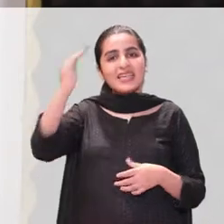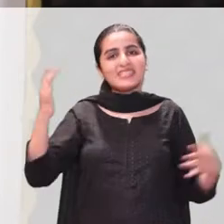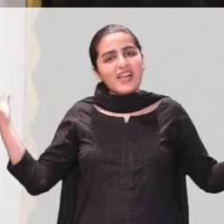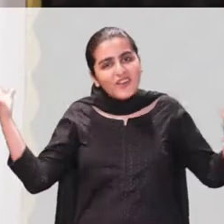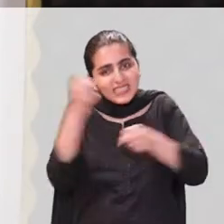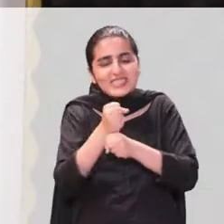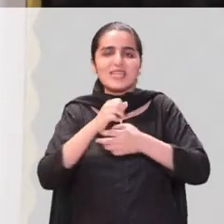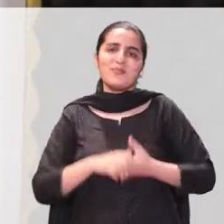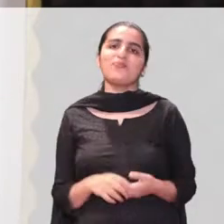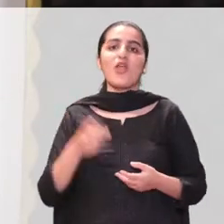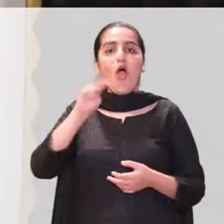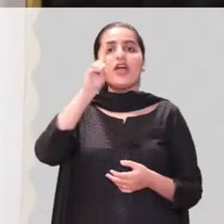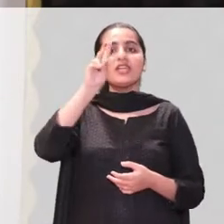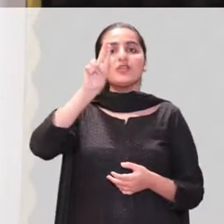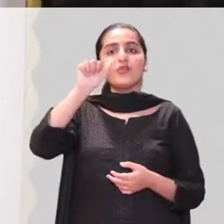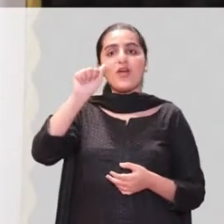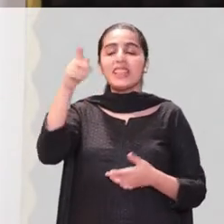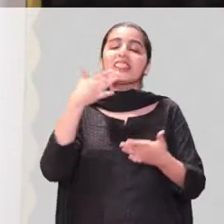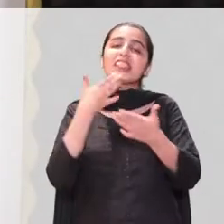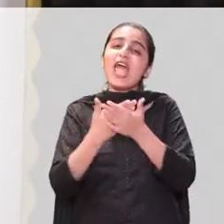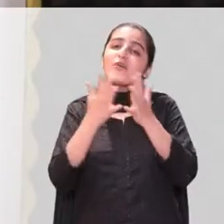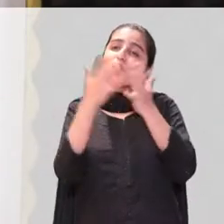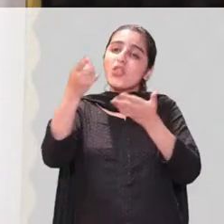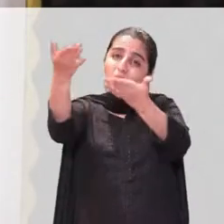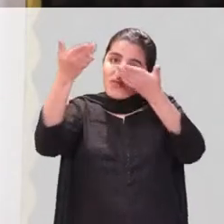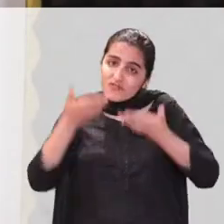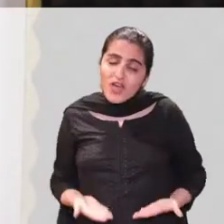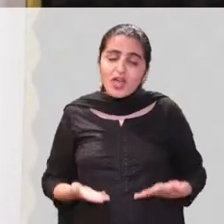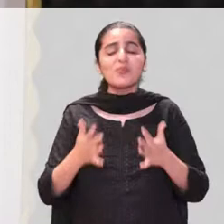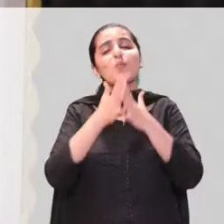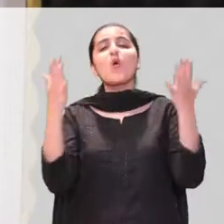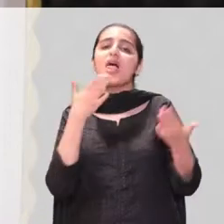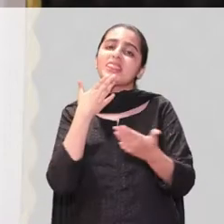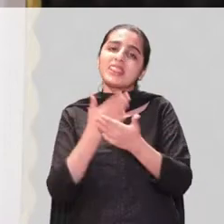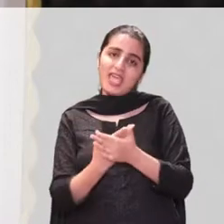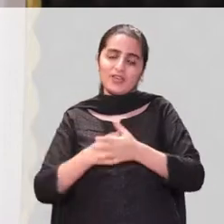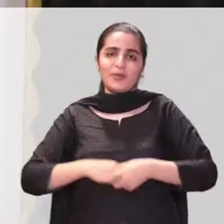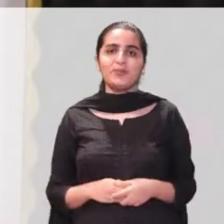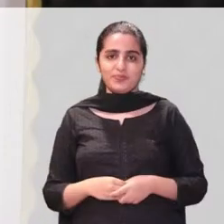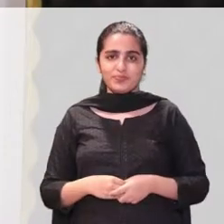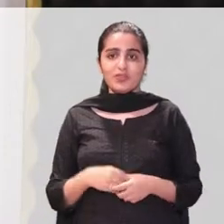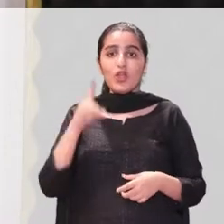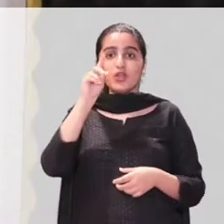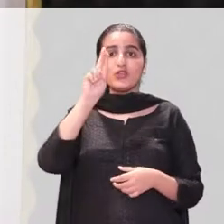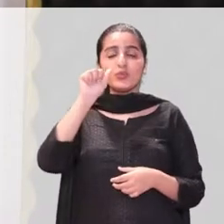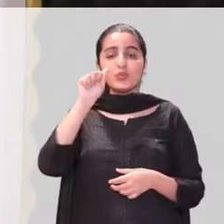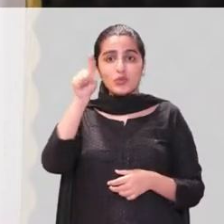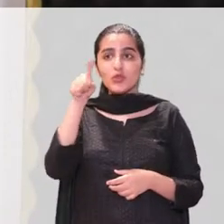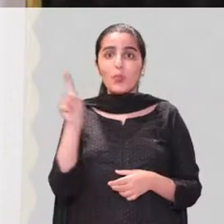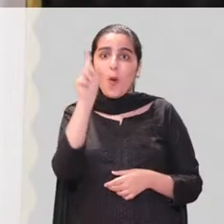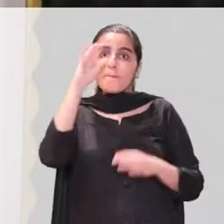जो असाध्य कम एवरीवन एंड यूअर मिर्जा थैंक यू सो मच फॉर थम इनटू ड्रेन मसाला विथ मी तंद्रा खान